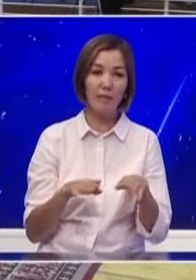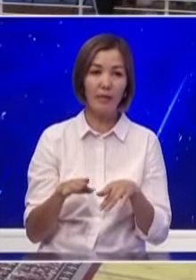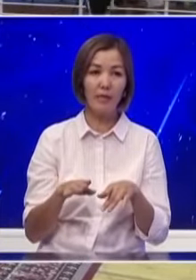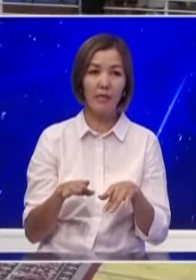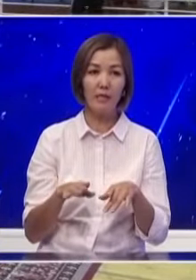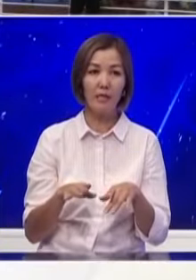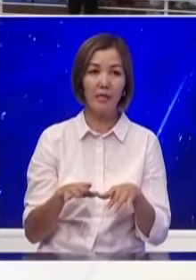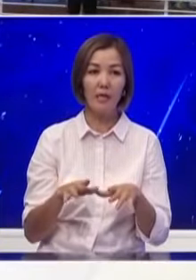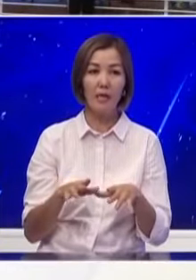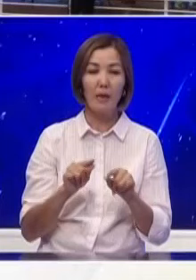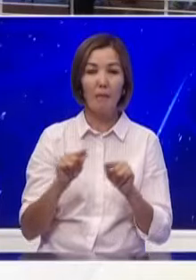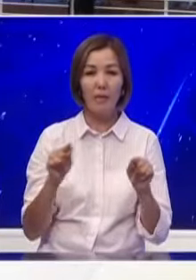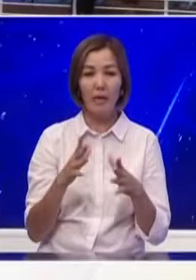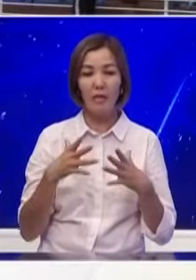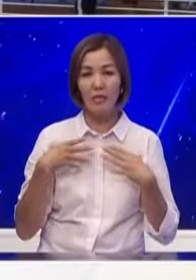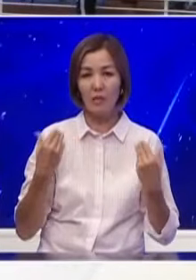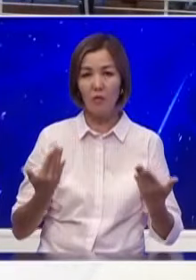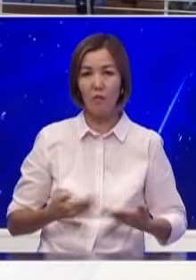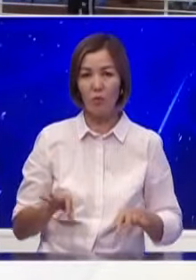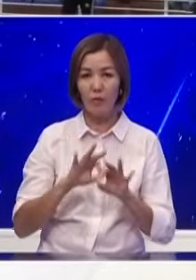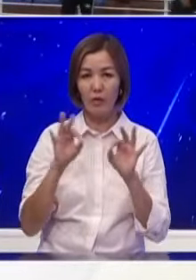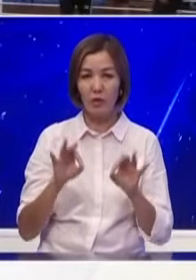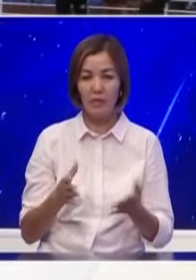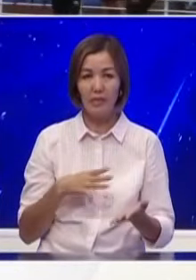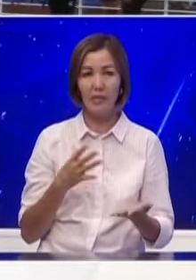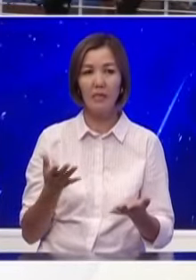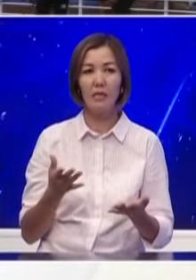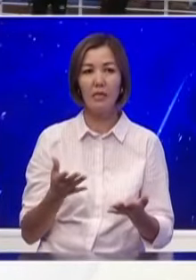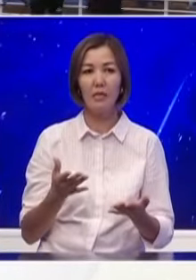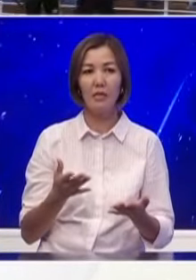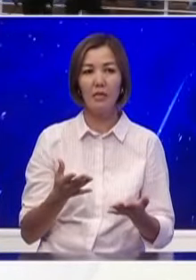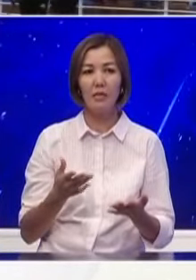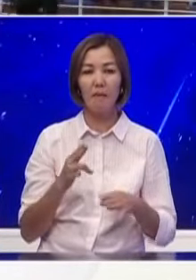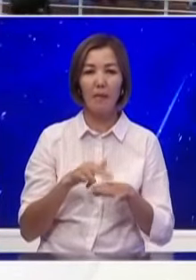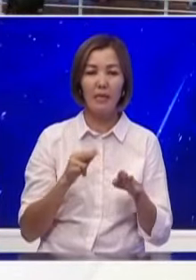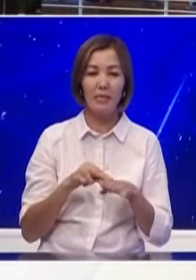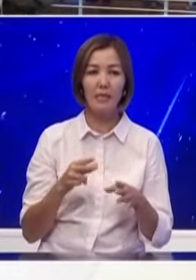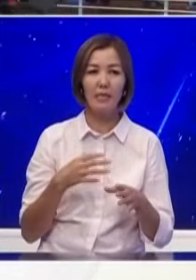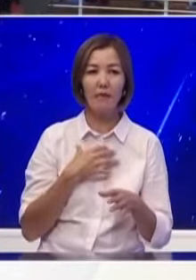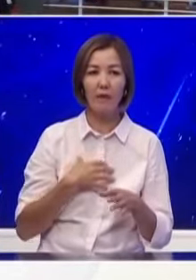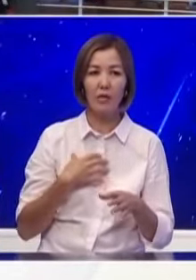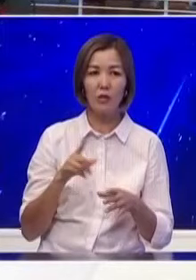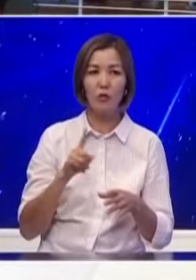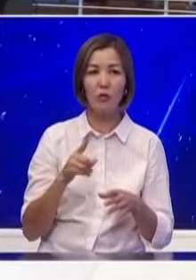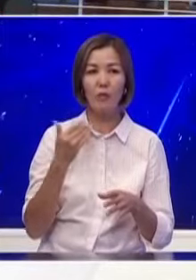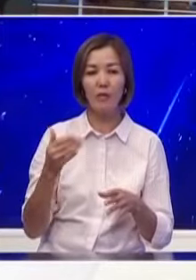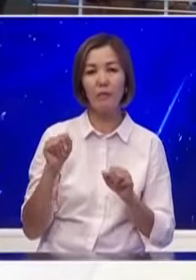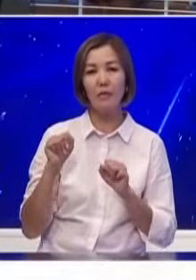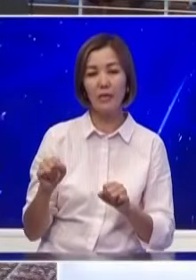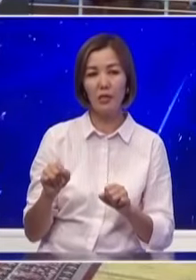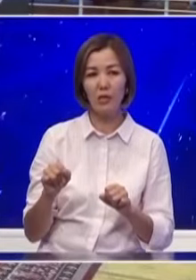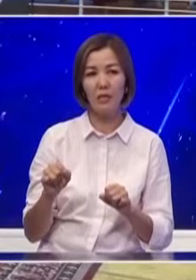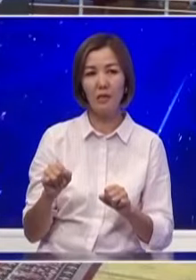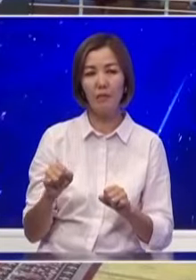проверка готовности нашего личного состава, полицейские в первую очередь. Защитник